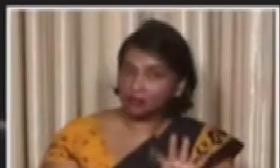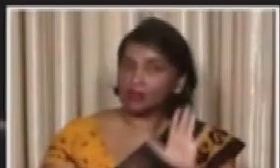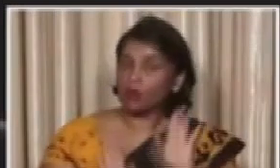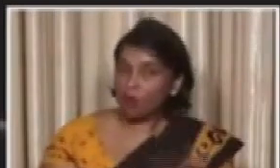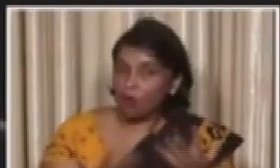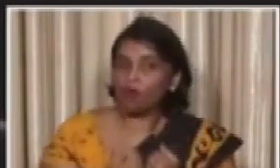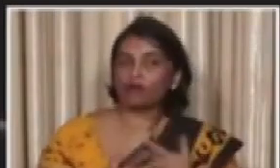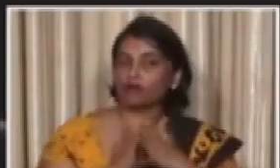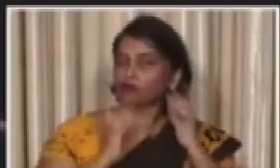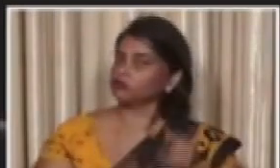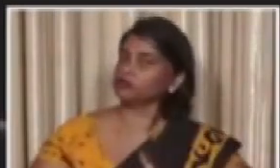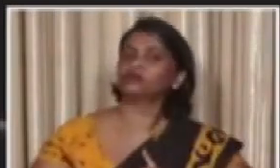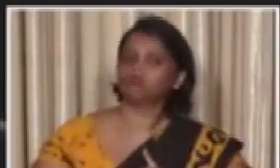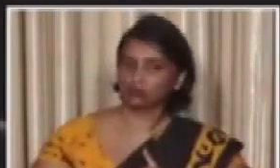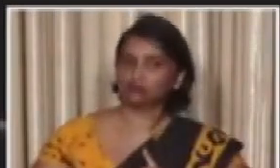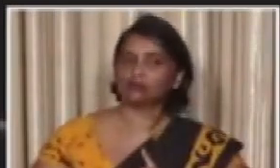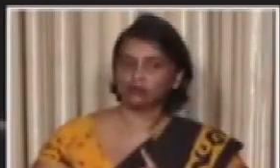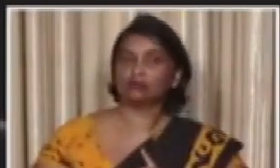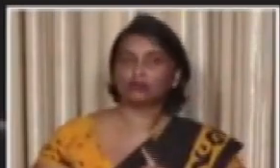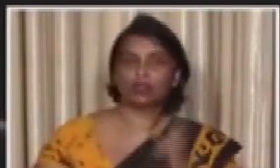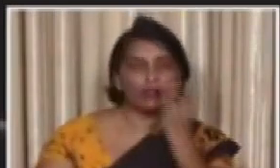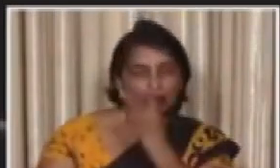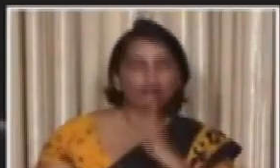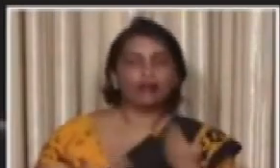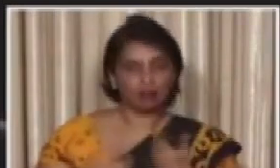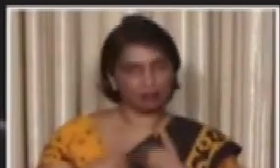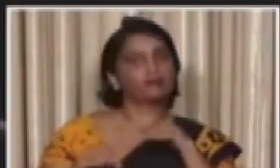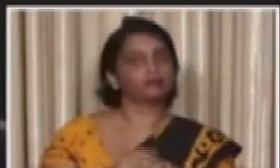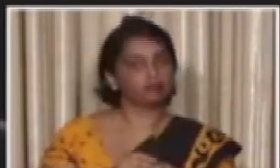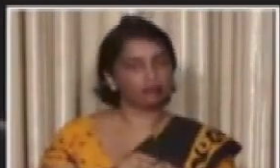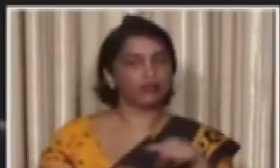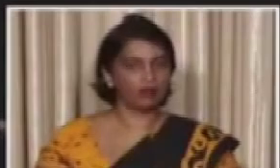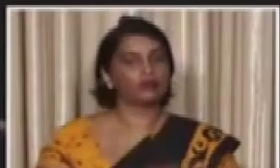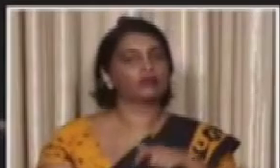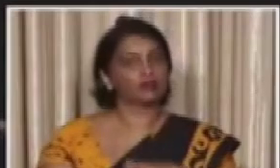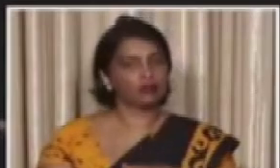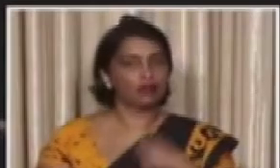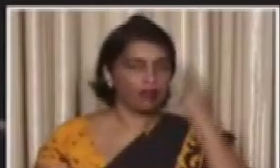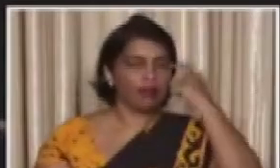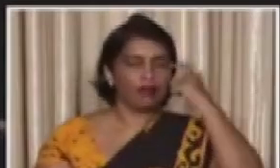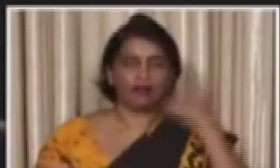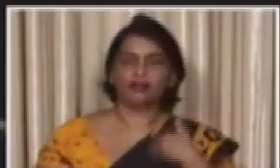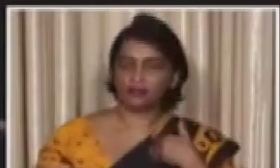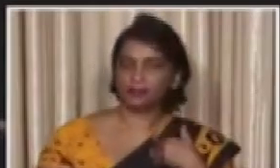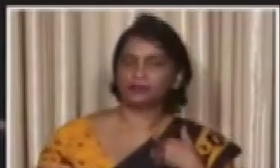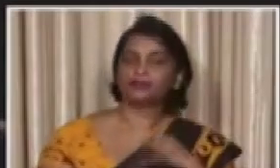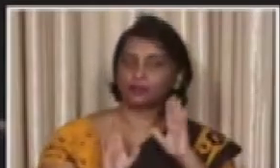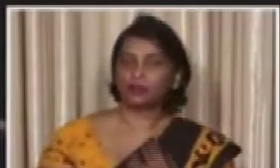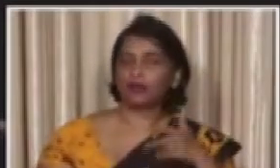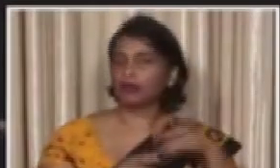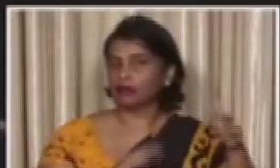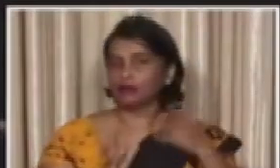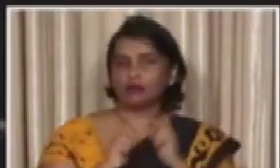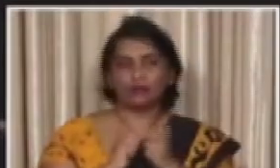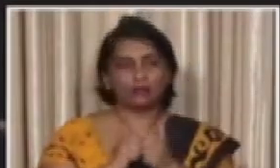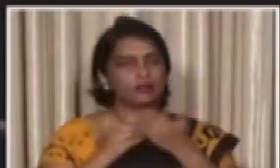බවට දැඩි ස්ථාවරයක සිටිය අතලොස් අතරේ මාද සිටිය බව මේ අවස්ථාවේ මගේ මතකයට නැගෙනවා. උද්ගත වූයේ